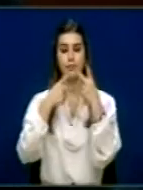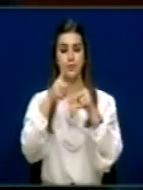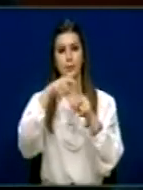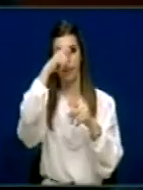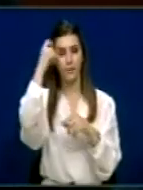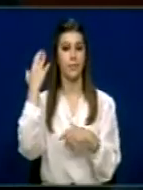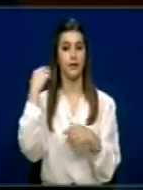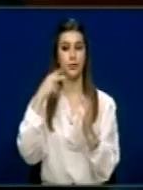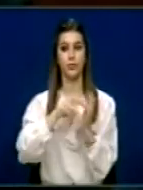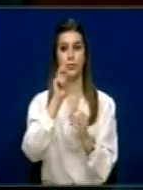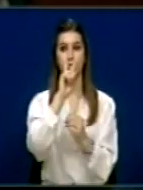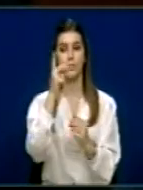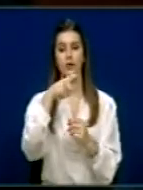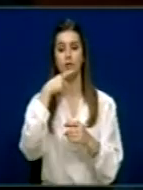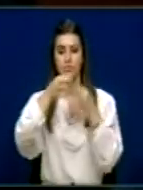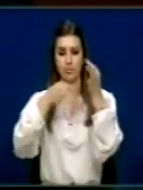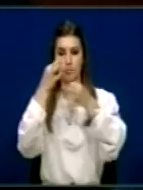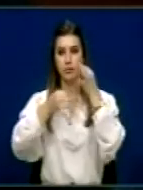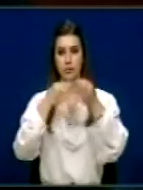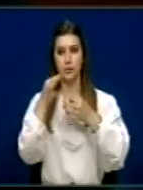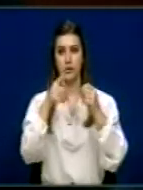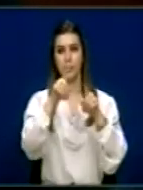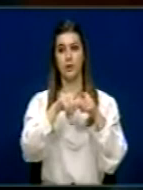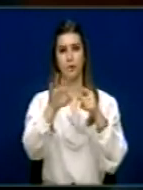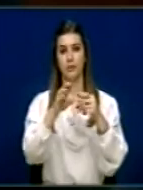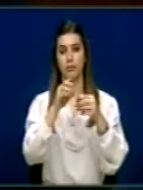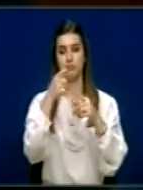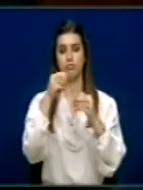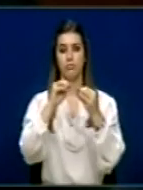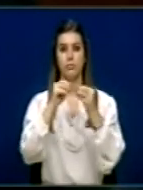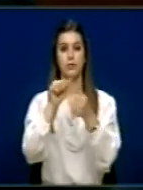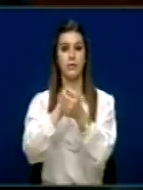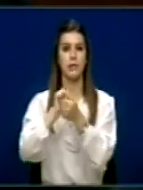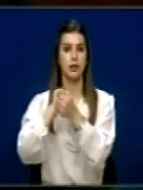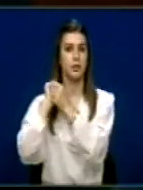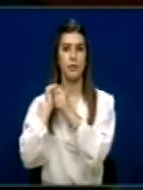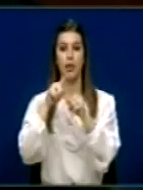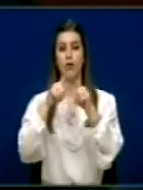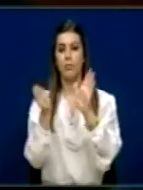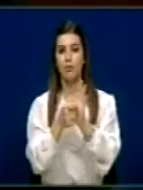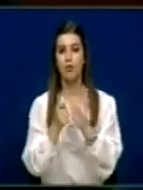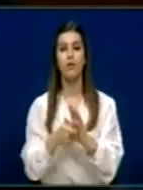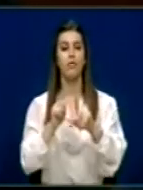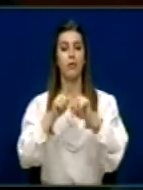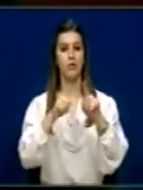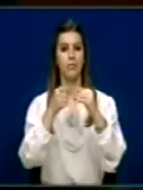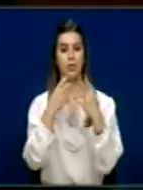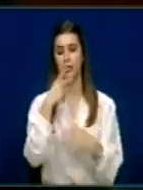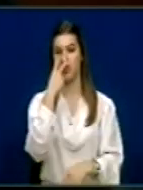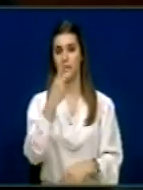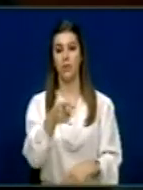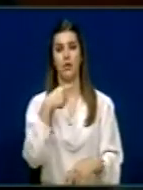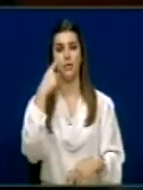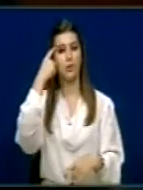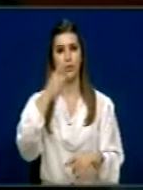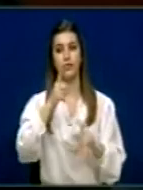vitit 2012 që po ashtu në farë mënyrë monopolizoi tregun e cementos e kështu me radhë ato aspekte tjera. Pra në këtë drejtim mendoj që autoriteti është